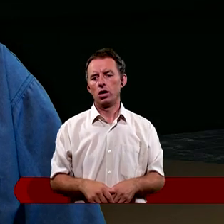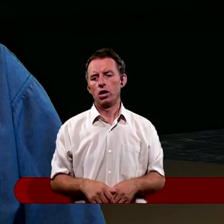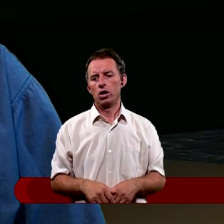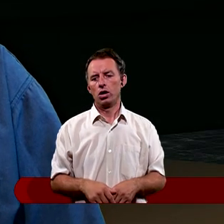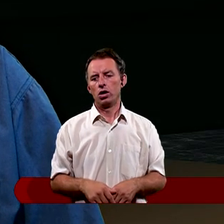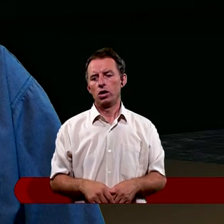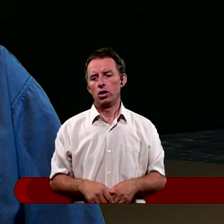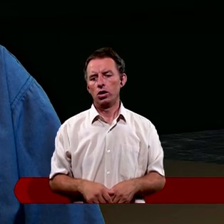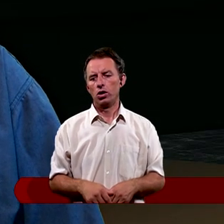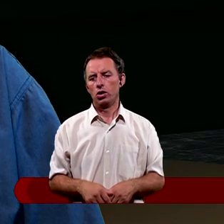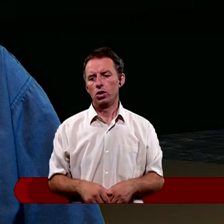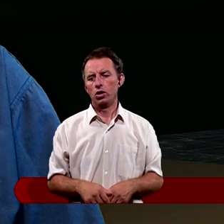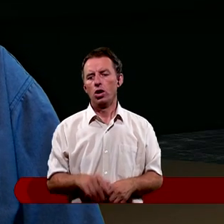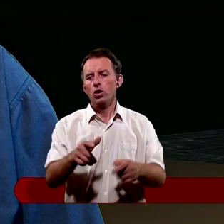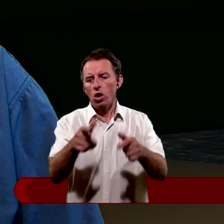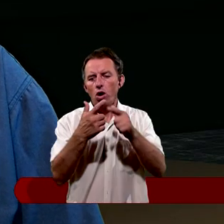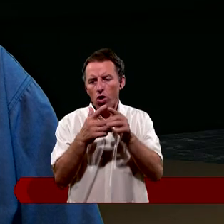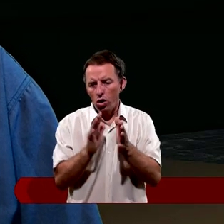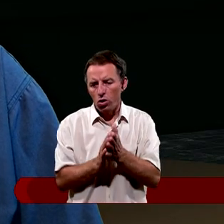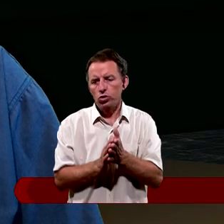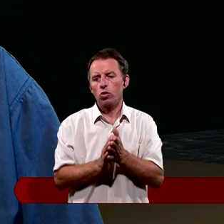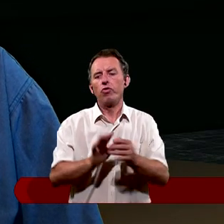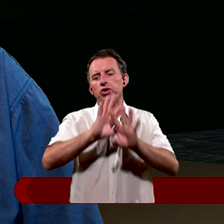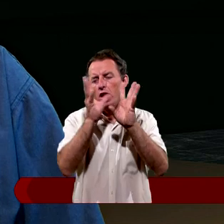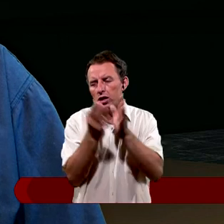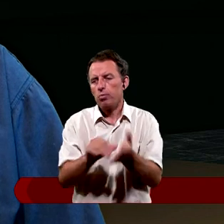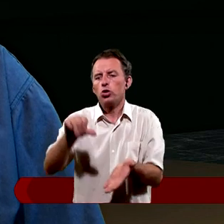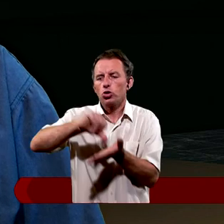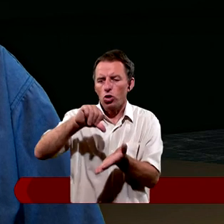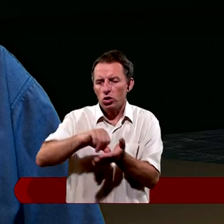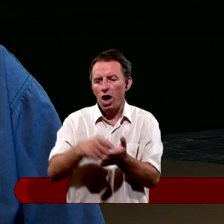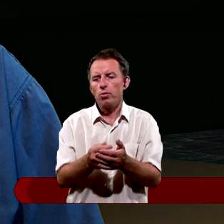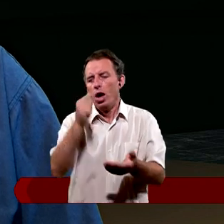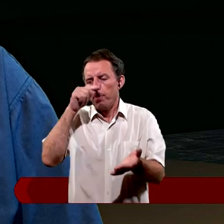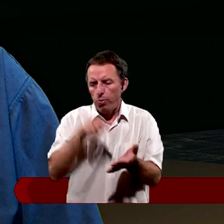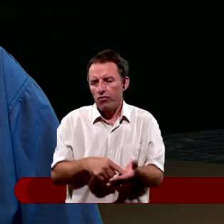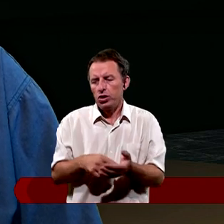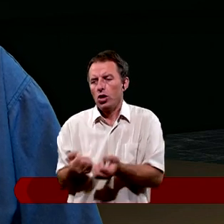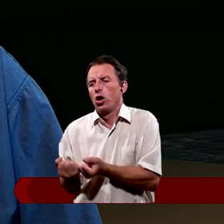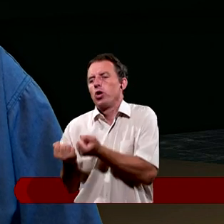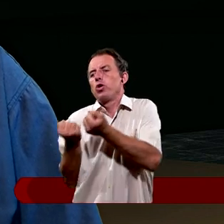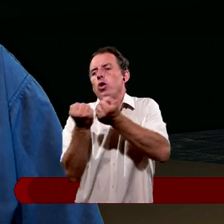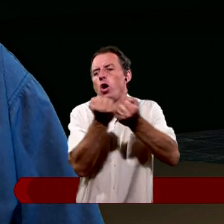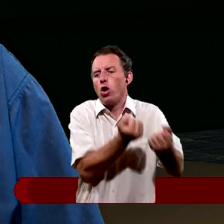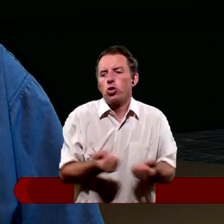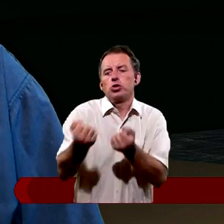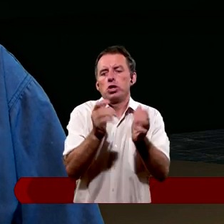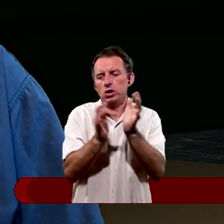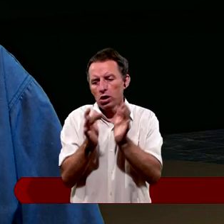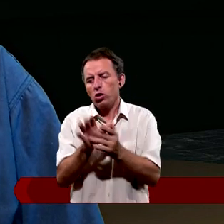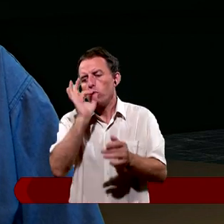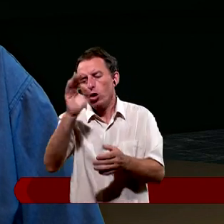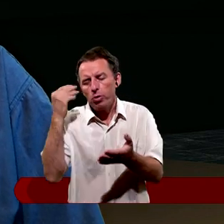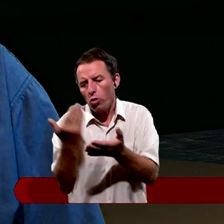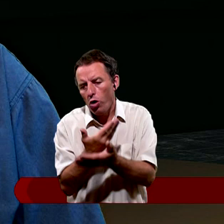to, jaka jest, że Kościół wszelkimi środkami powinien głosić Jezusa Chrystusa i tą